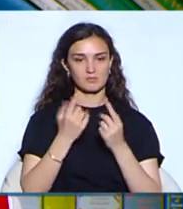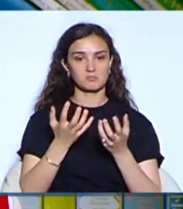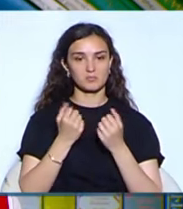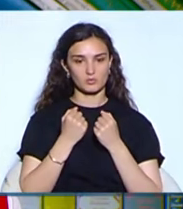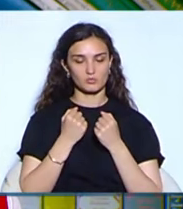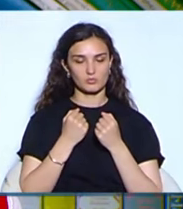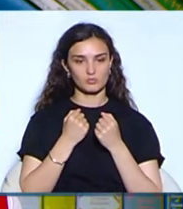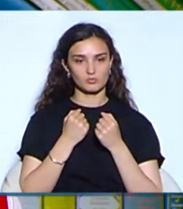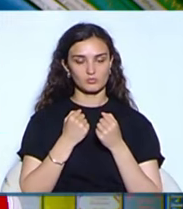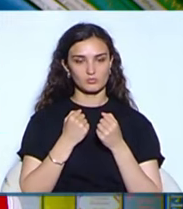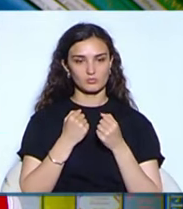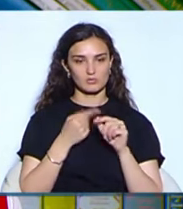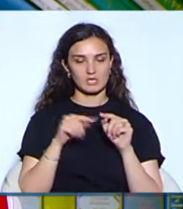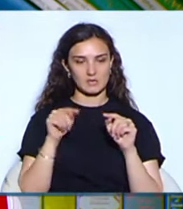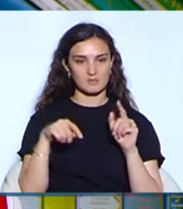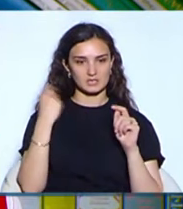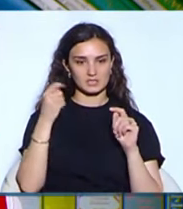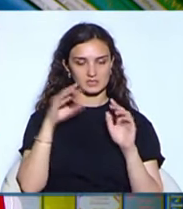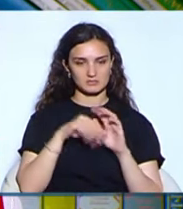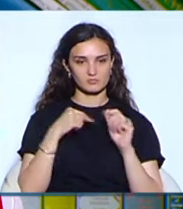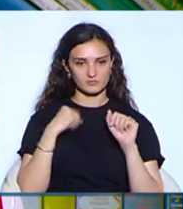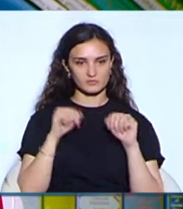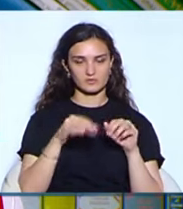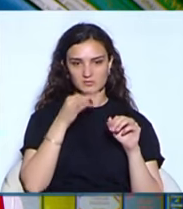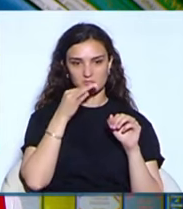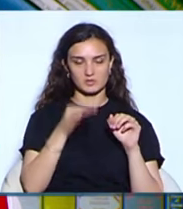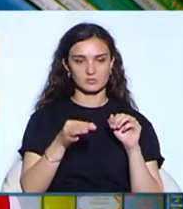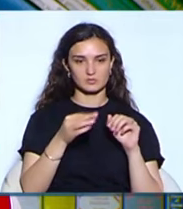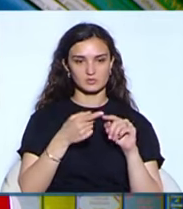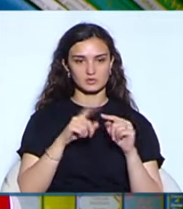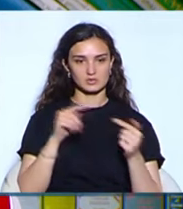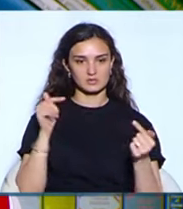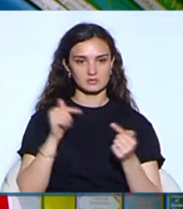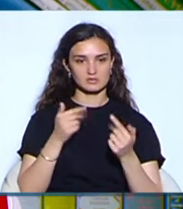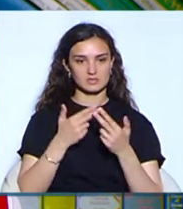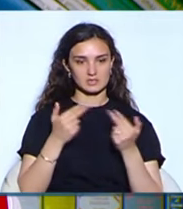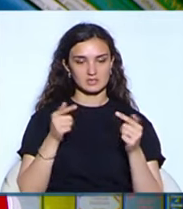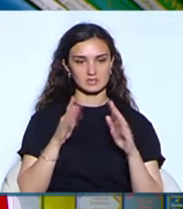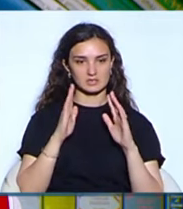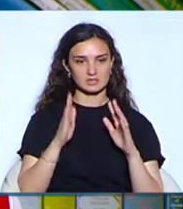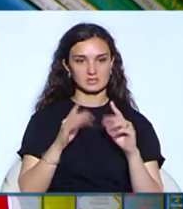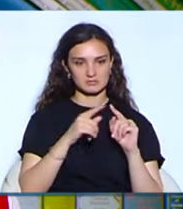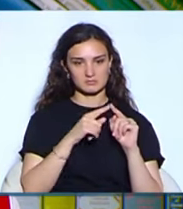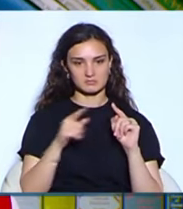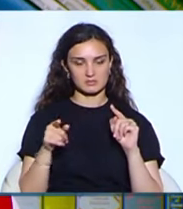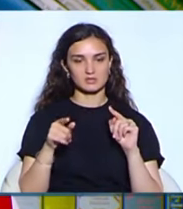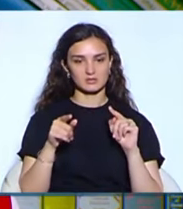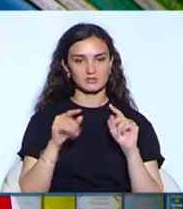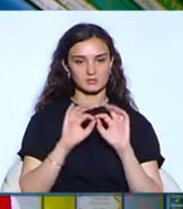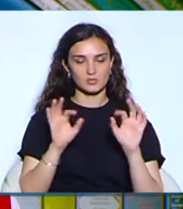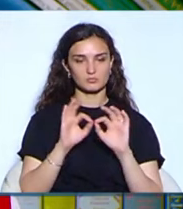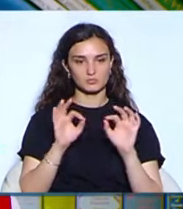მიმეღო რომელზედაც ამ გადაცემაში ჩვენ შეგვიძლია რომ პასუხი გავცეთ. შესაბამისად, რადგან იქნება ციკლი, ეს მოგცემ საშუალებას,